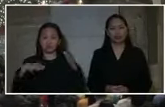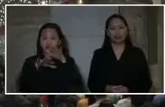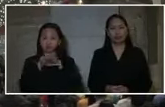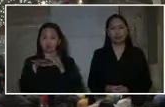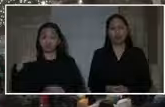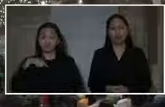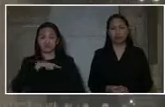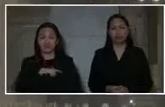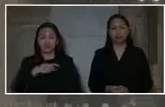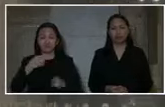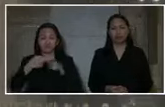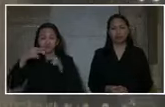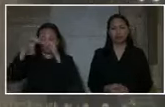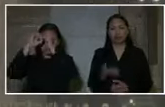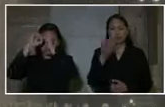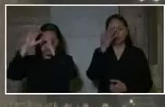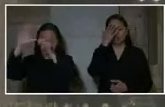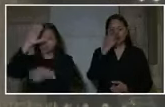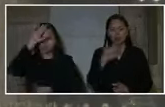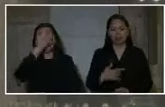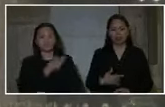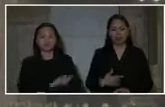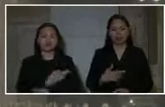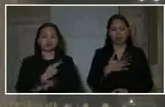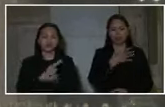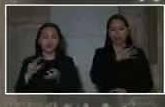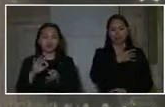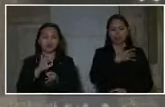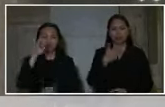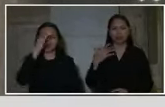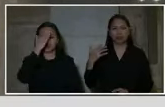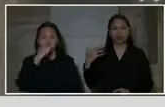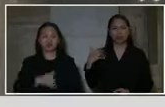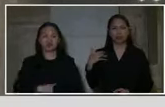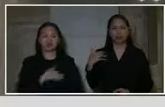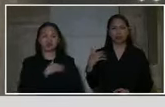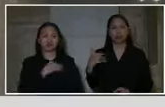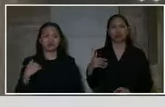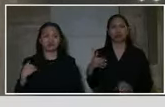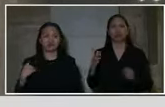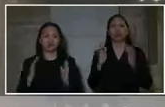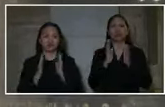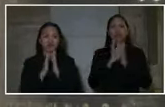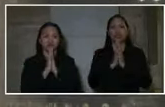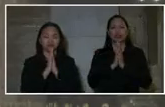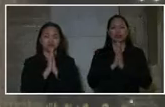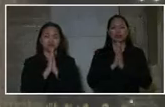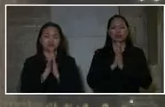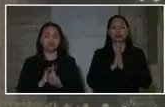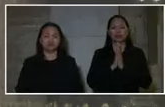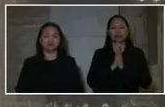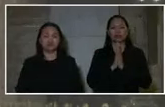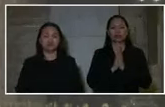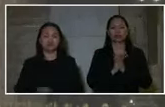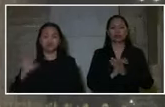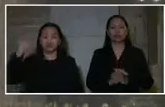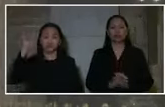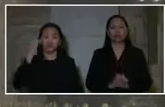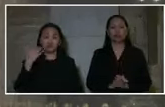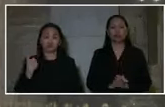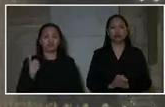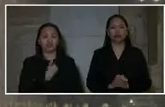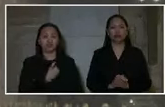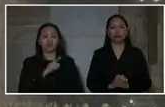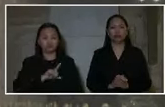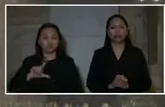Nagkakatipon-tipon tayo sa ngalan ng Ama at ng Anak at ng Espiritu Santo. Amen. Ang biyaya ng ating